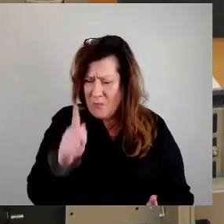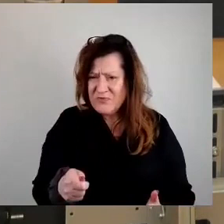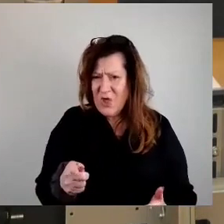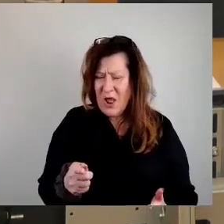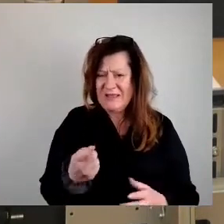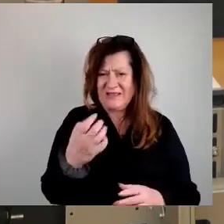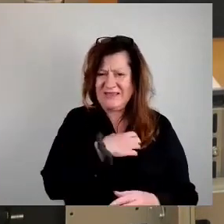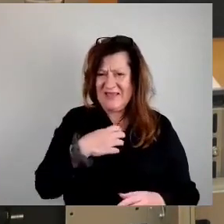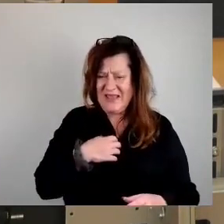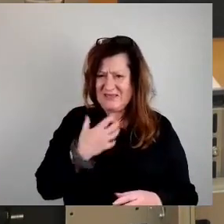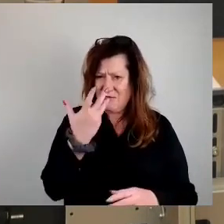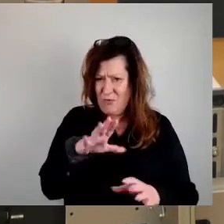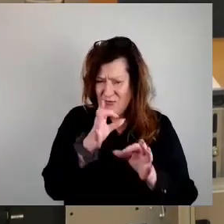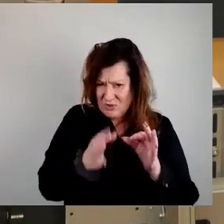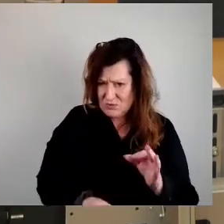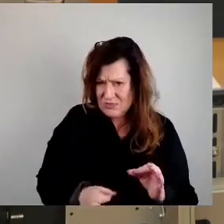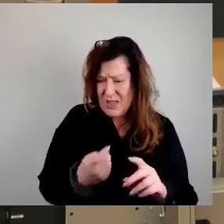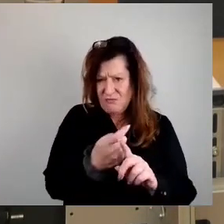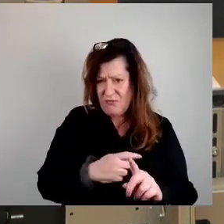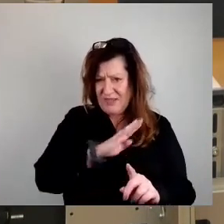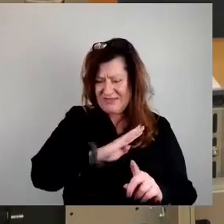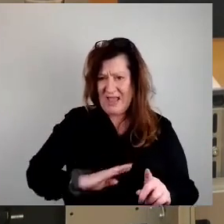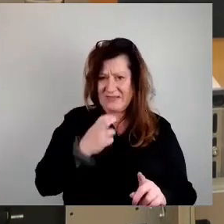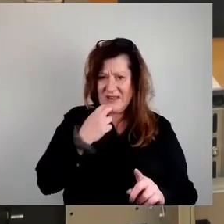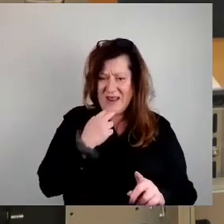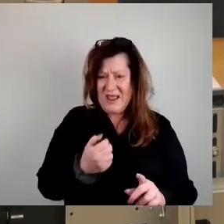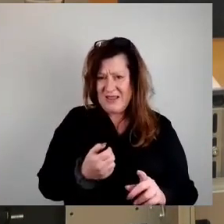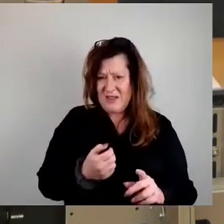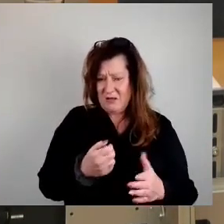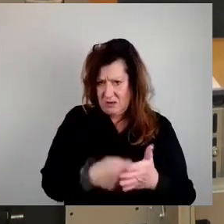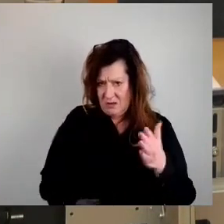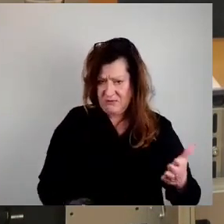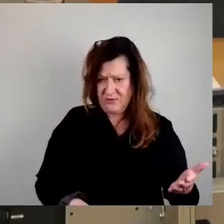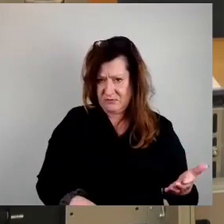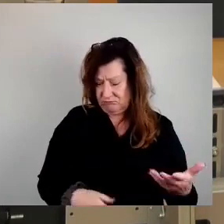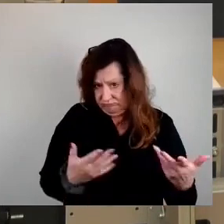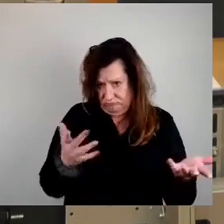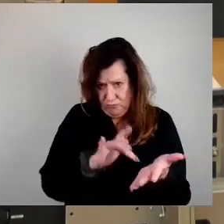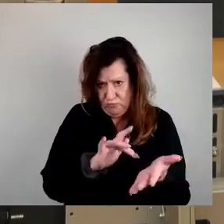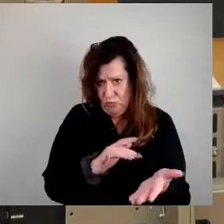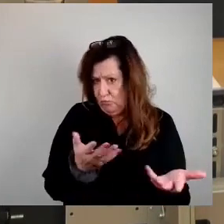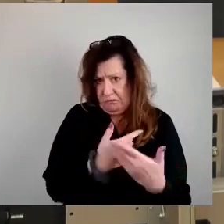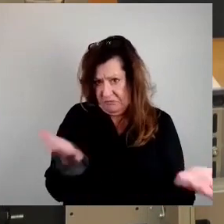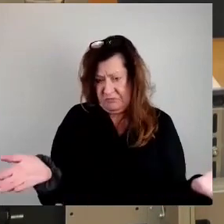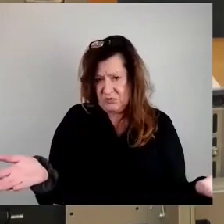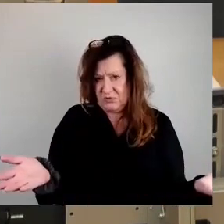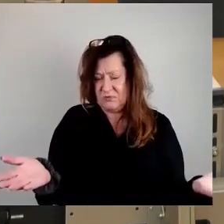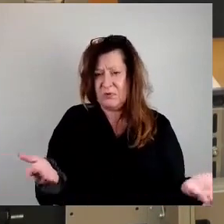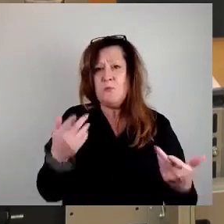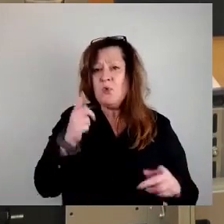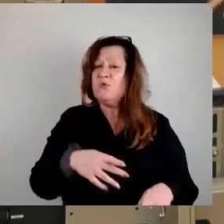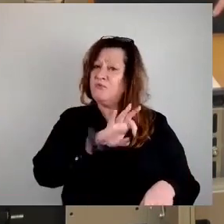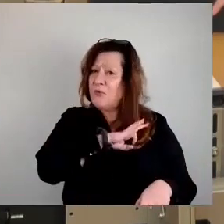sein? So. Es gibt eigentlich keinen Grund, es sei denn, wir würden explizit Standortvorteile ausspielen. Wenn jetzt